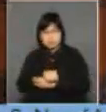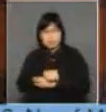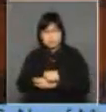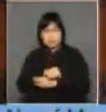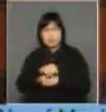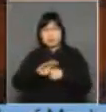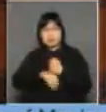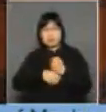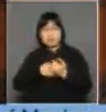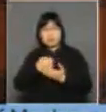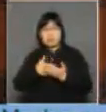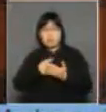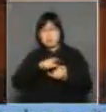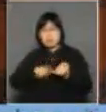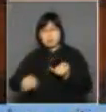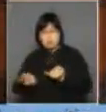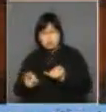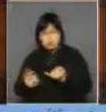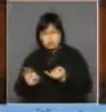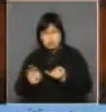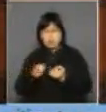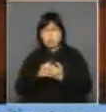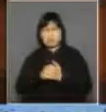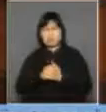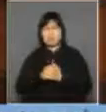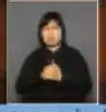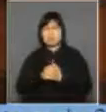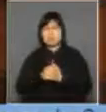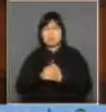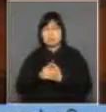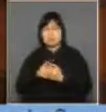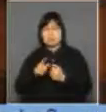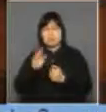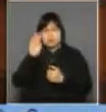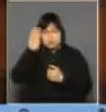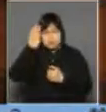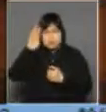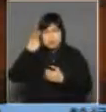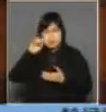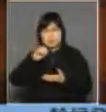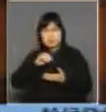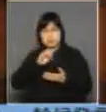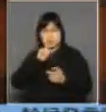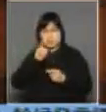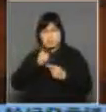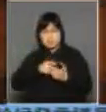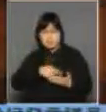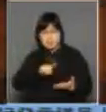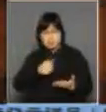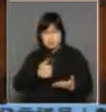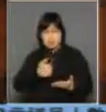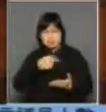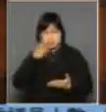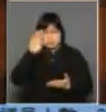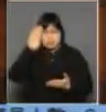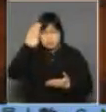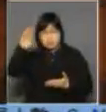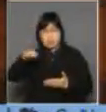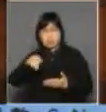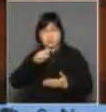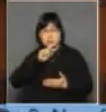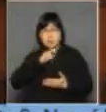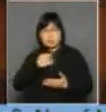律效果的，从而已经种下了将来如果真的过了的是将来一些祸